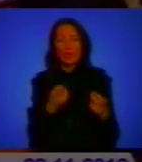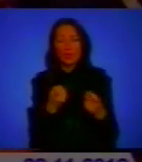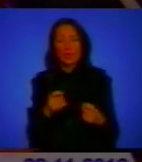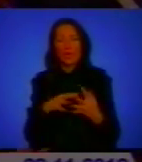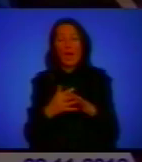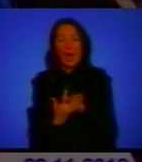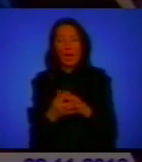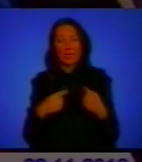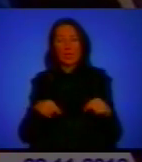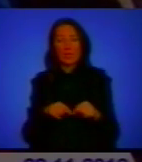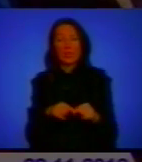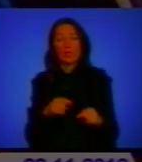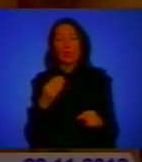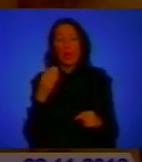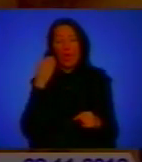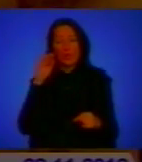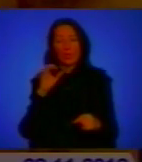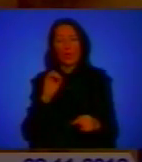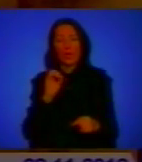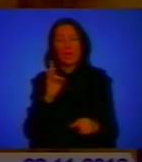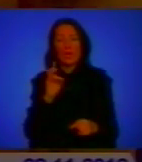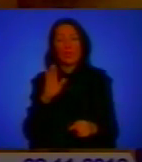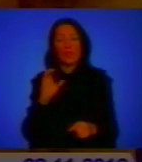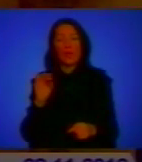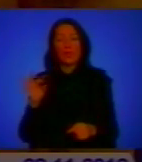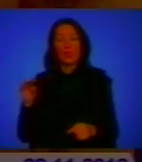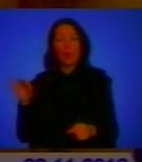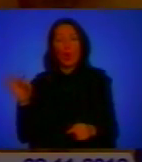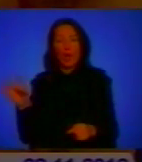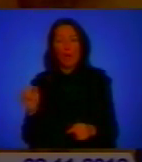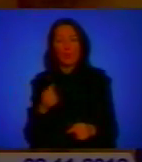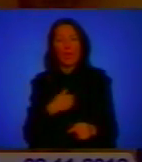сектор ефективного інвестора. Я сподіваюся, що зусилля